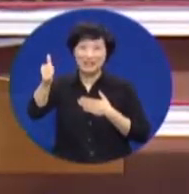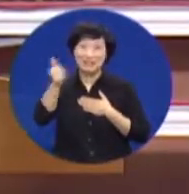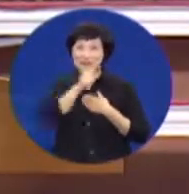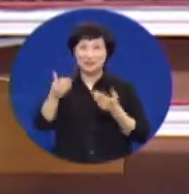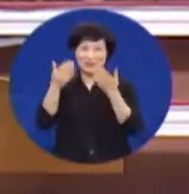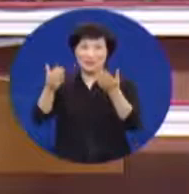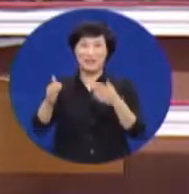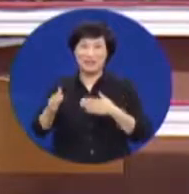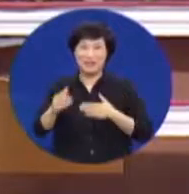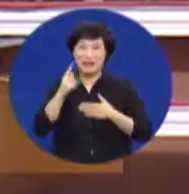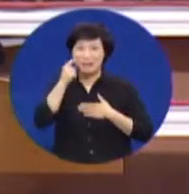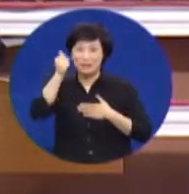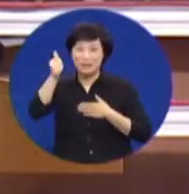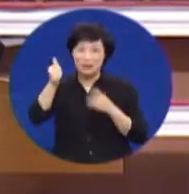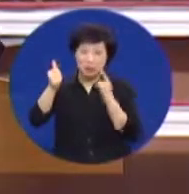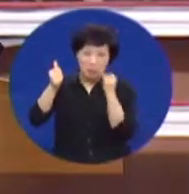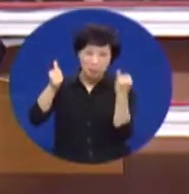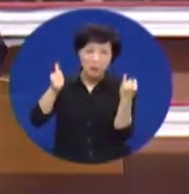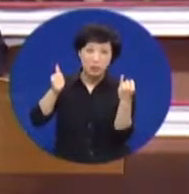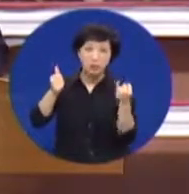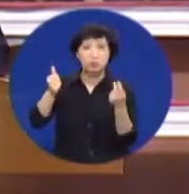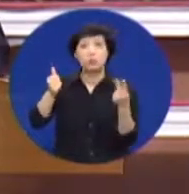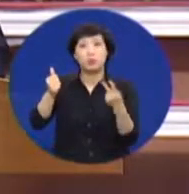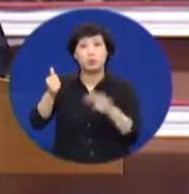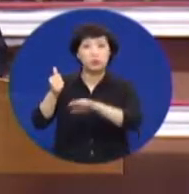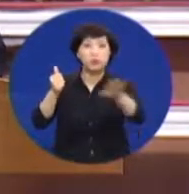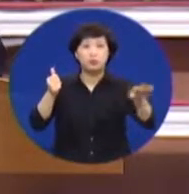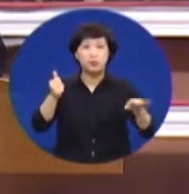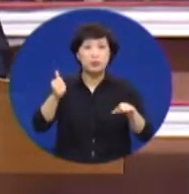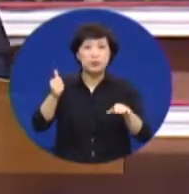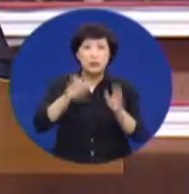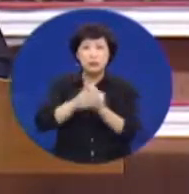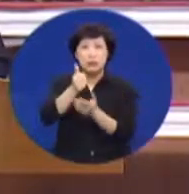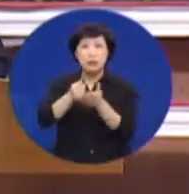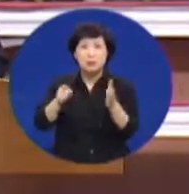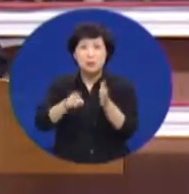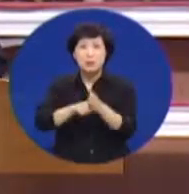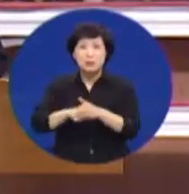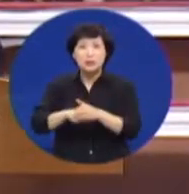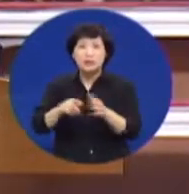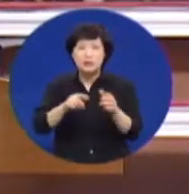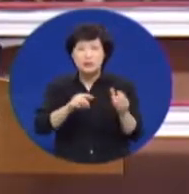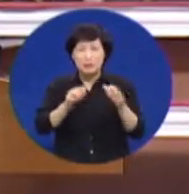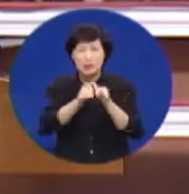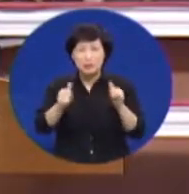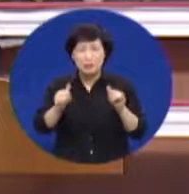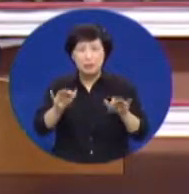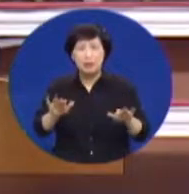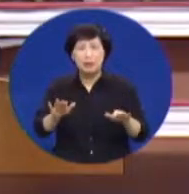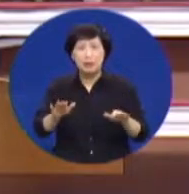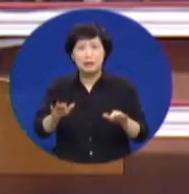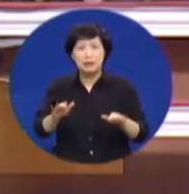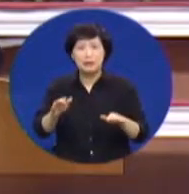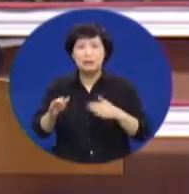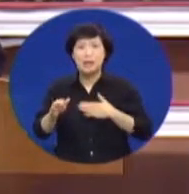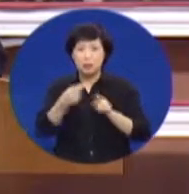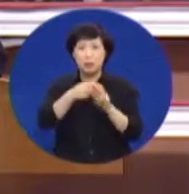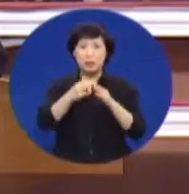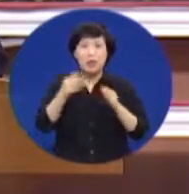우리 어머니를, 우리를, 예수 믿는 사람들을, 아니 우리 아버지, 우리